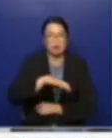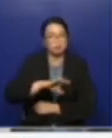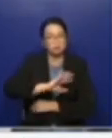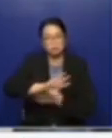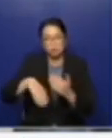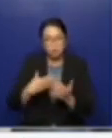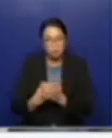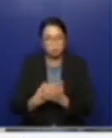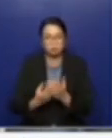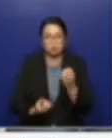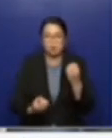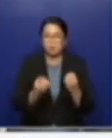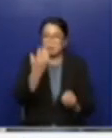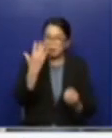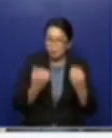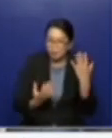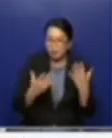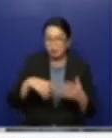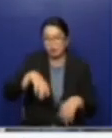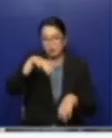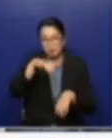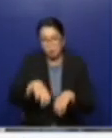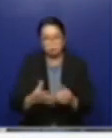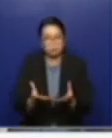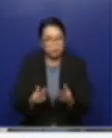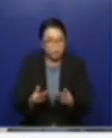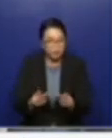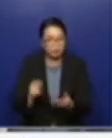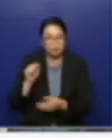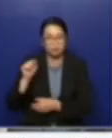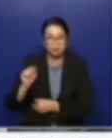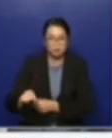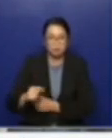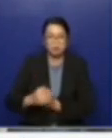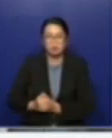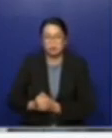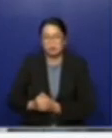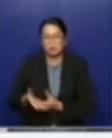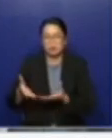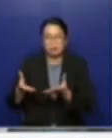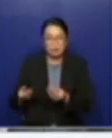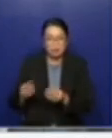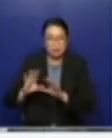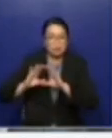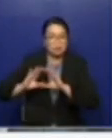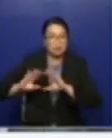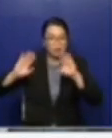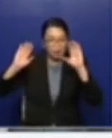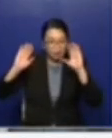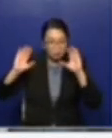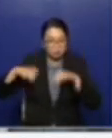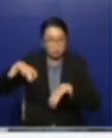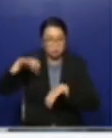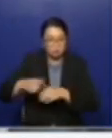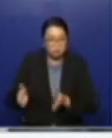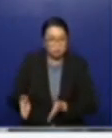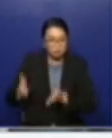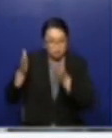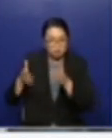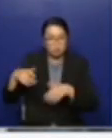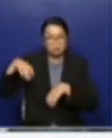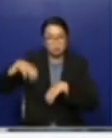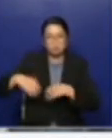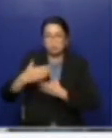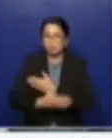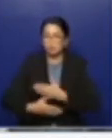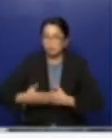ไม่ว่าป่าไม้ไม่ว่ากรมที่ดินไม่ว่าที่ราษฎรไม่ว่าที่รถไฟไม่ว่า